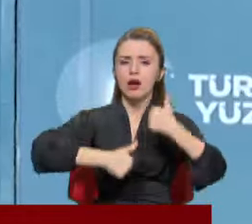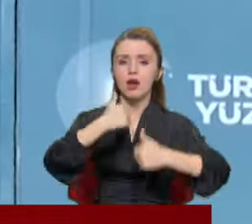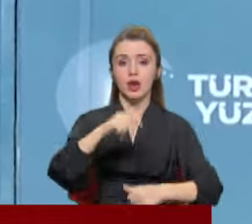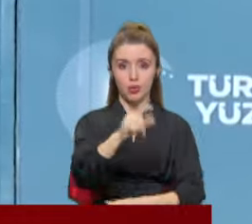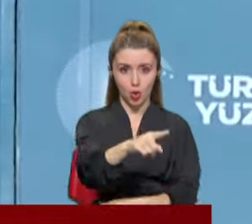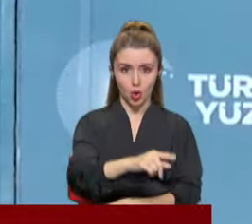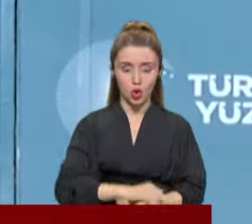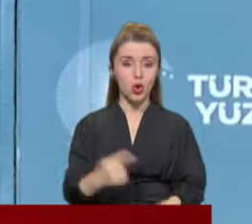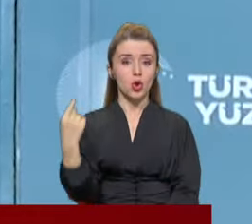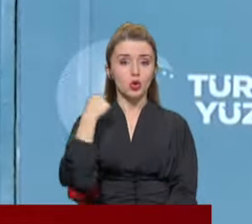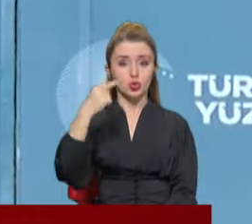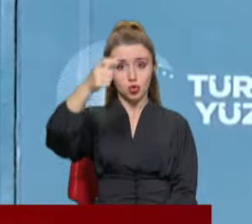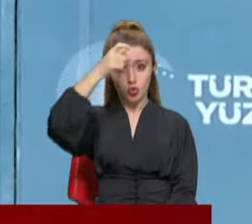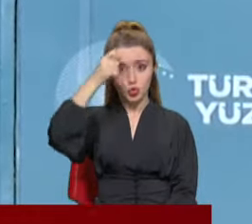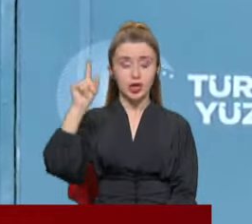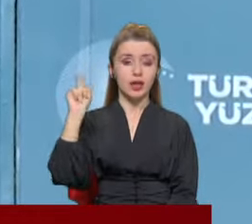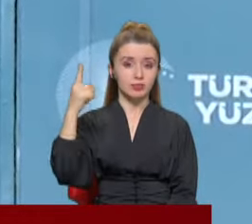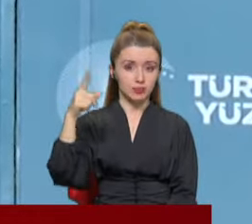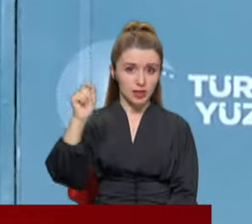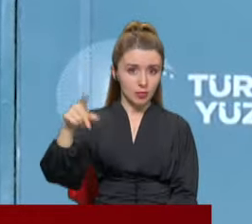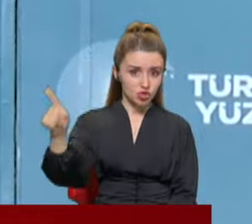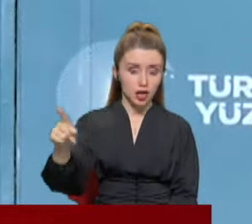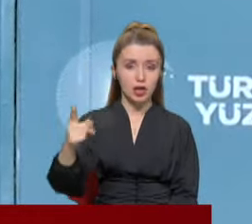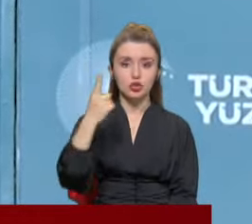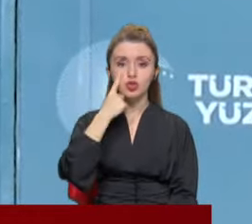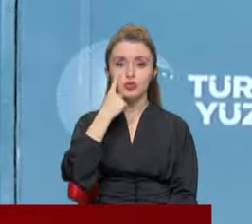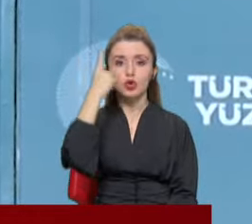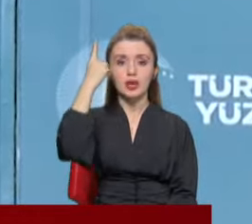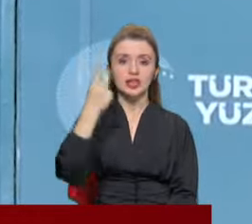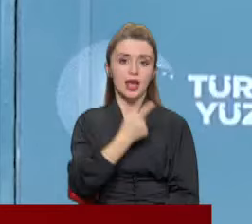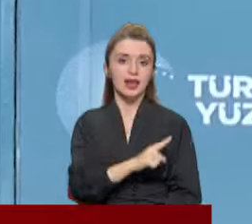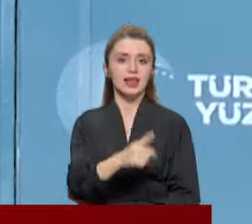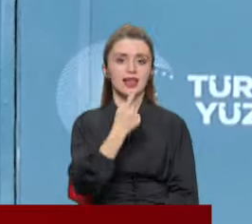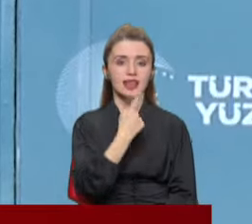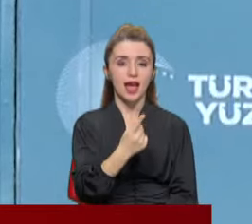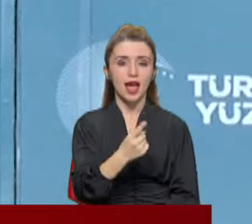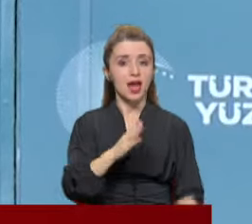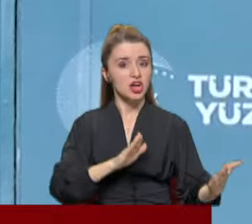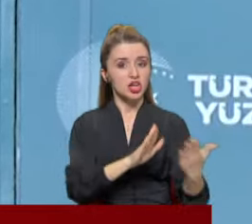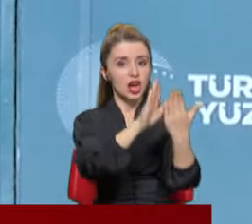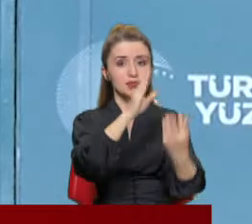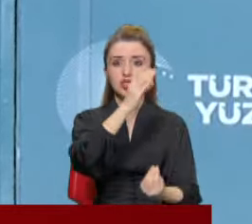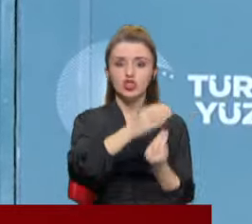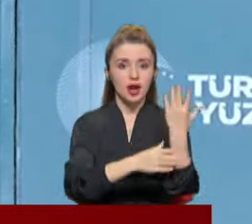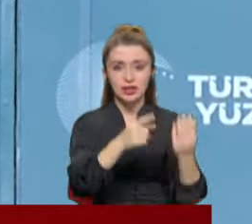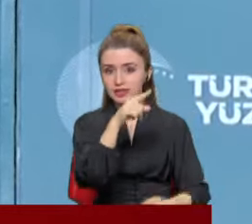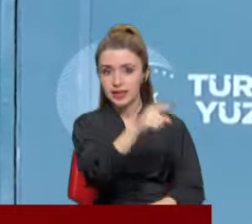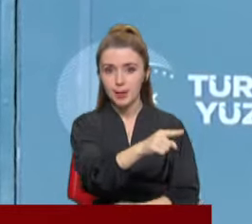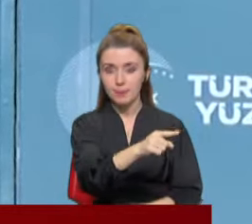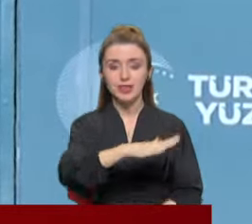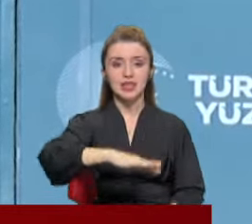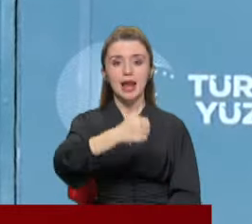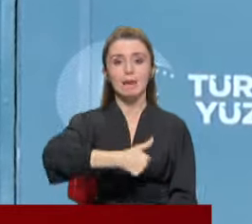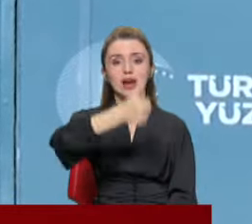kavga ediyor. Dün Türkiye'yi yönetecek Cumhurbaşkanı adayı diye karşımıza çıkardıkları